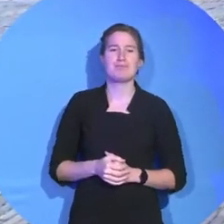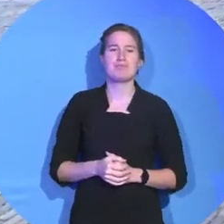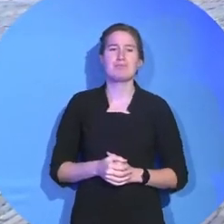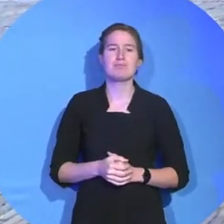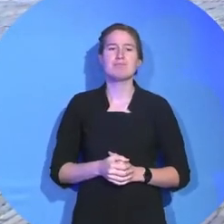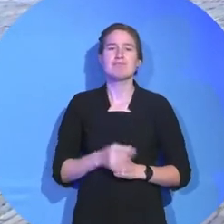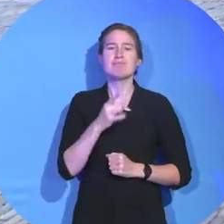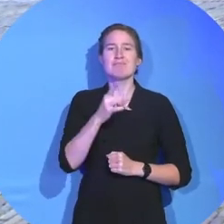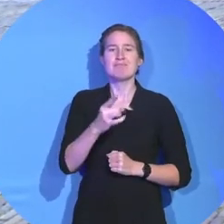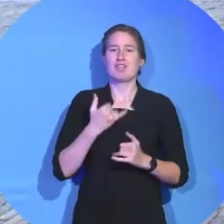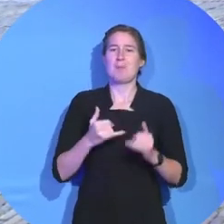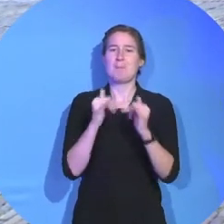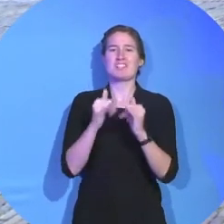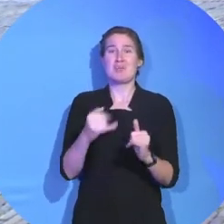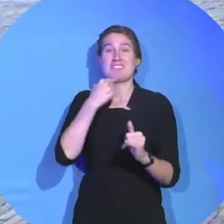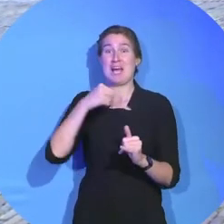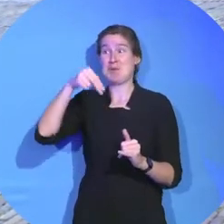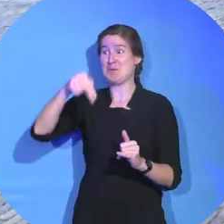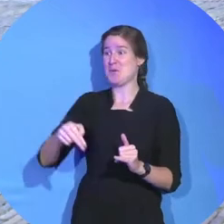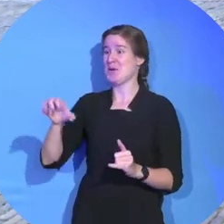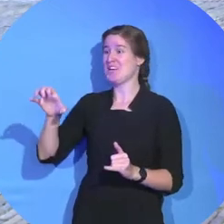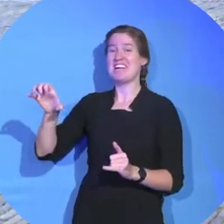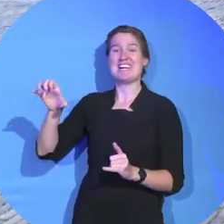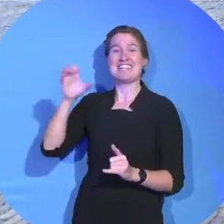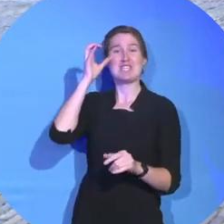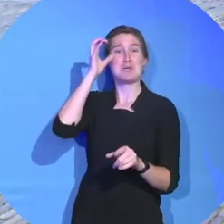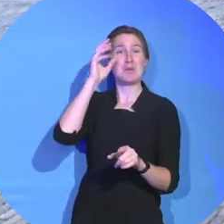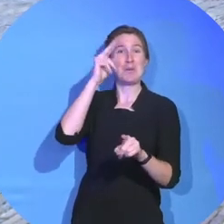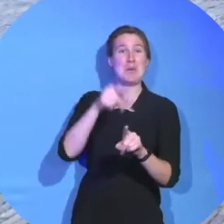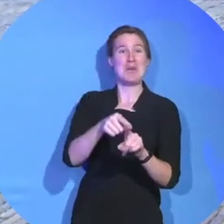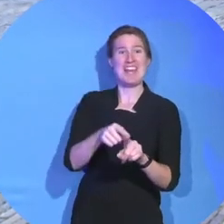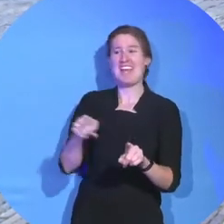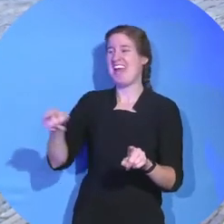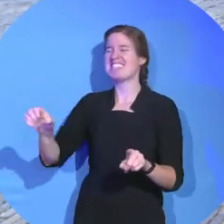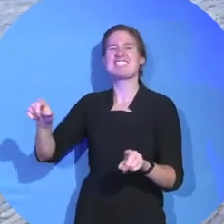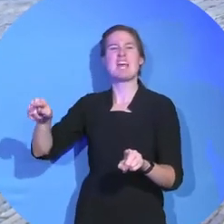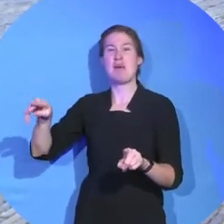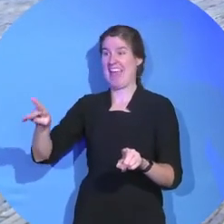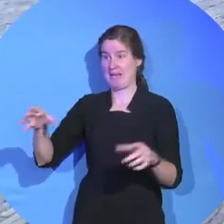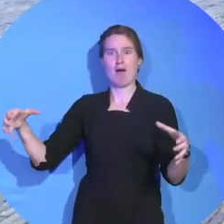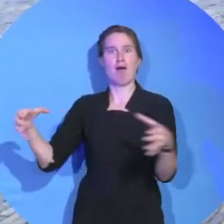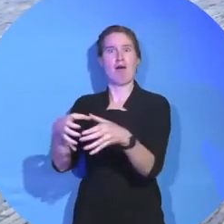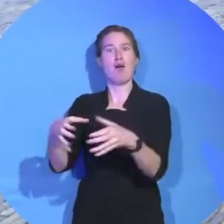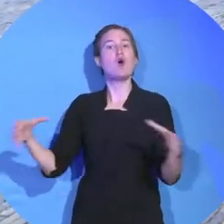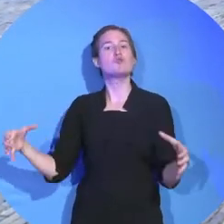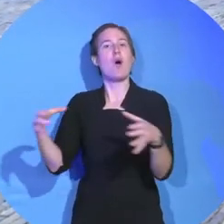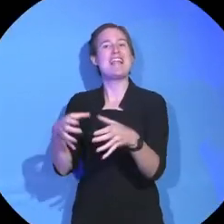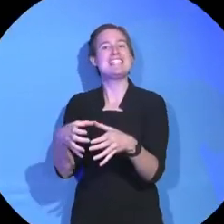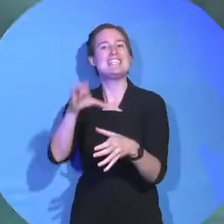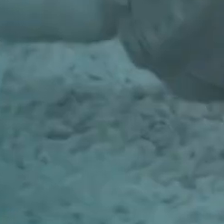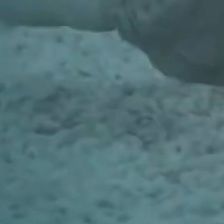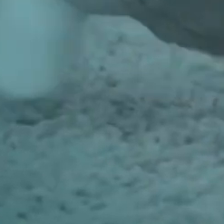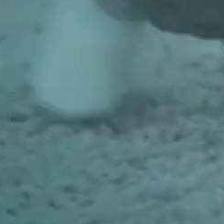de ChristenUnie en de SGP hier op het plein voor het Tweede Kamergebouw. We gaan terug naar de studio.